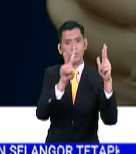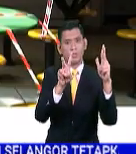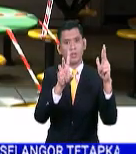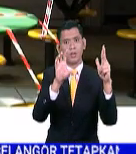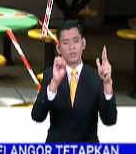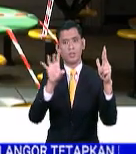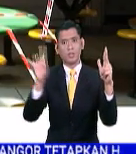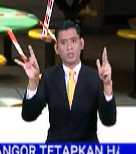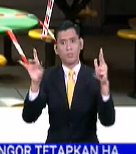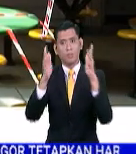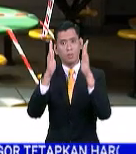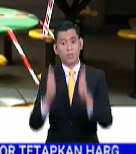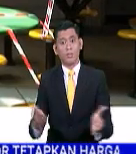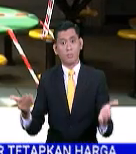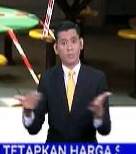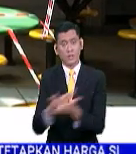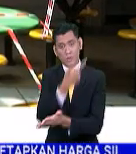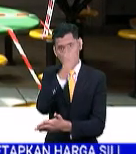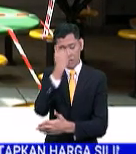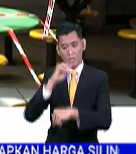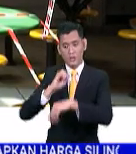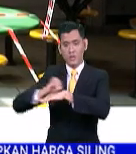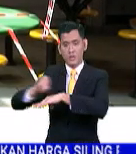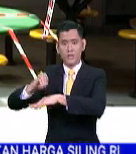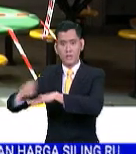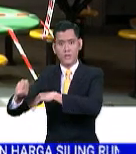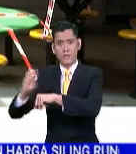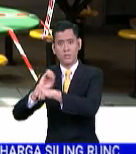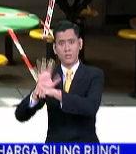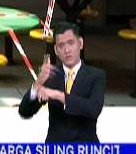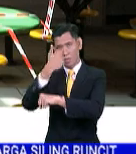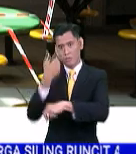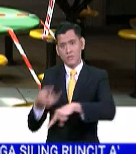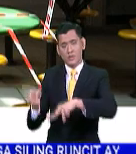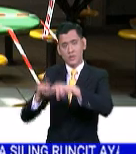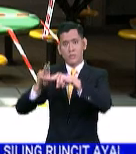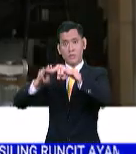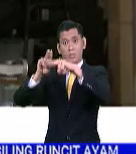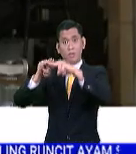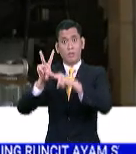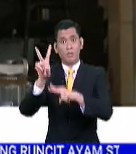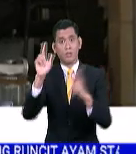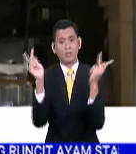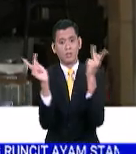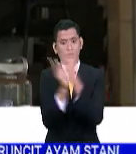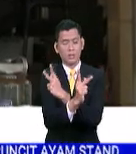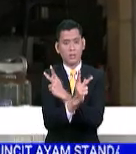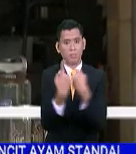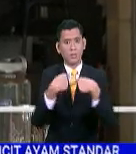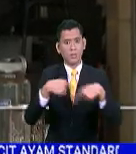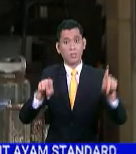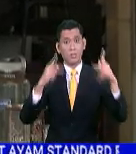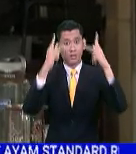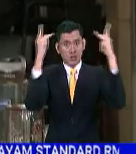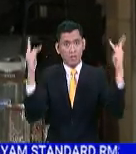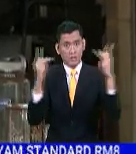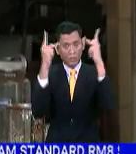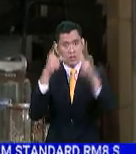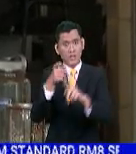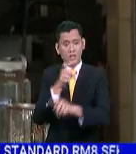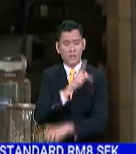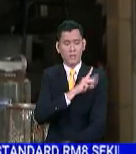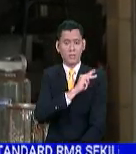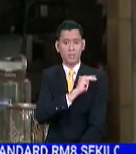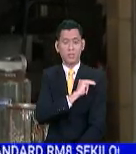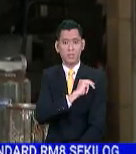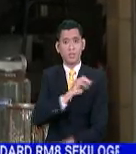13,208 kes baharu akibat jangkitan COVID-19, iaitu peningkatan 3 kali ganda berbanding Khamis. Menurut data Kementerian